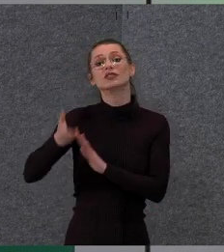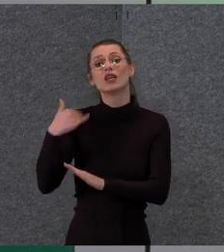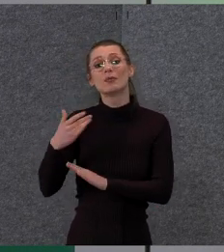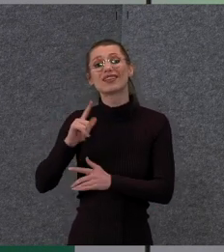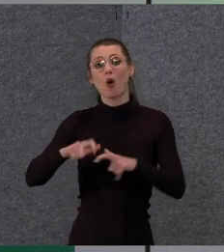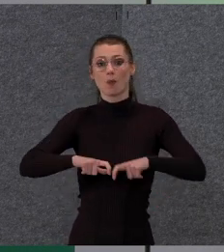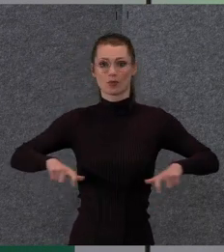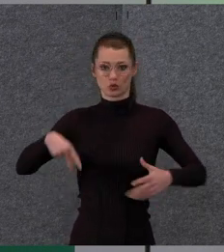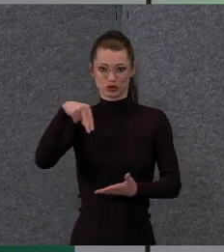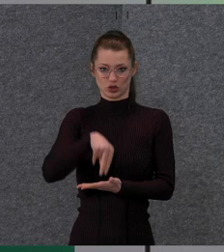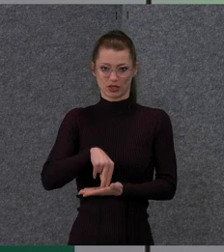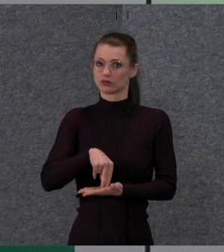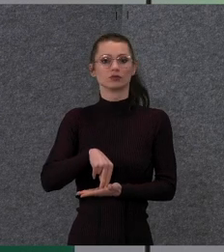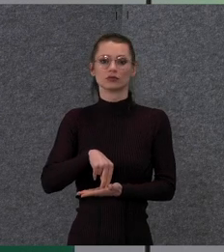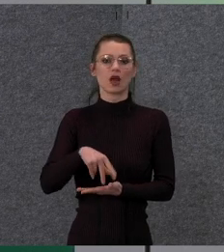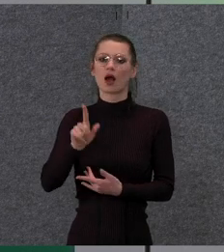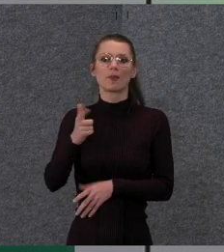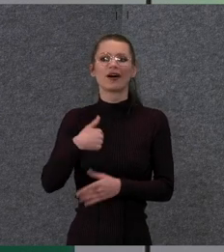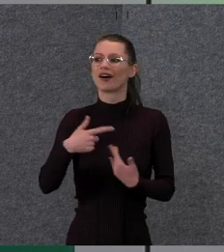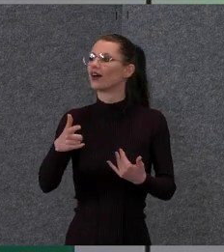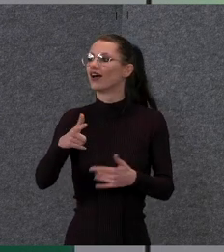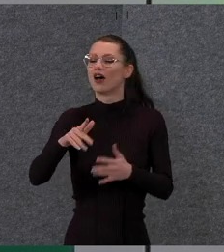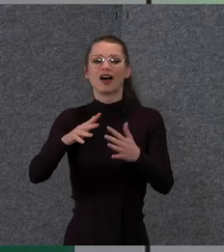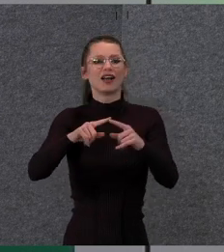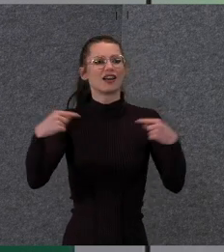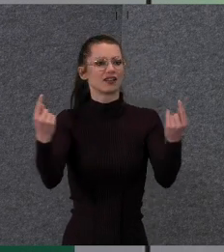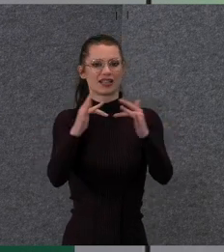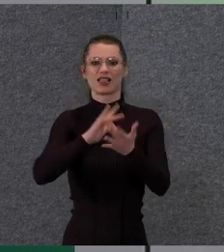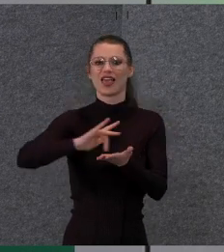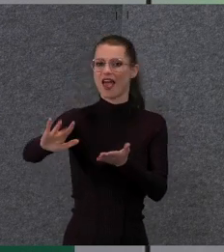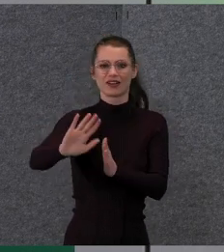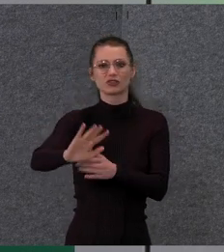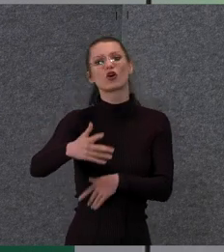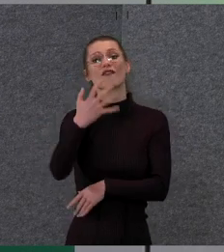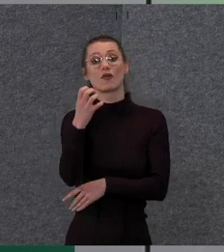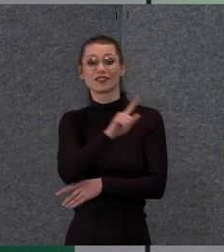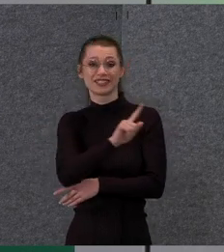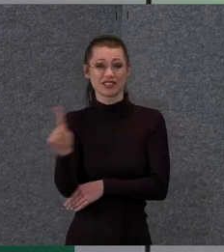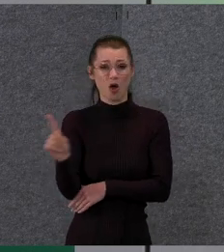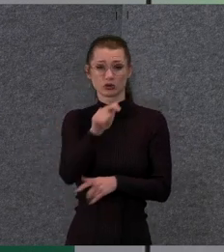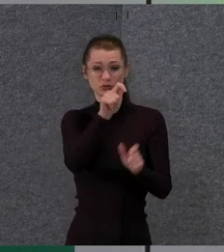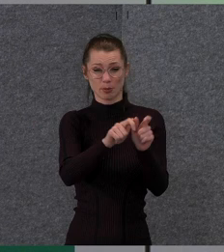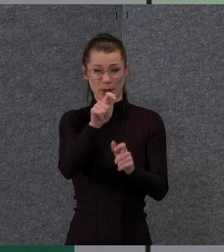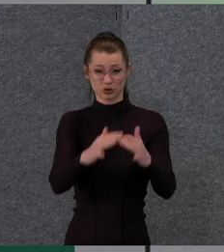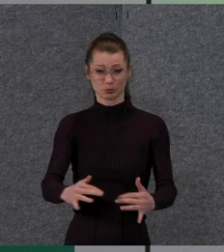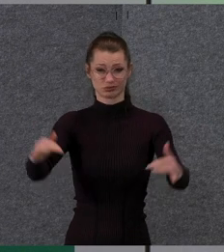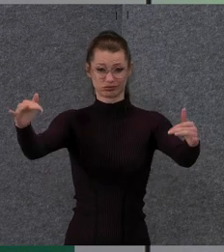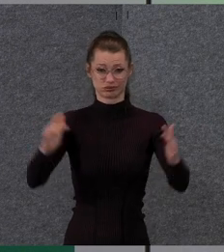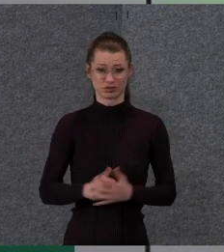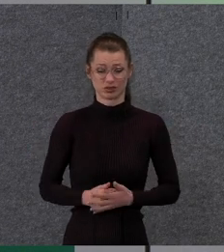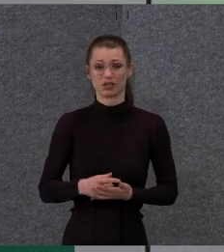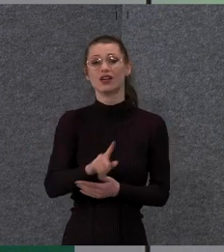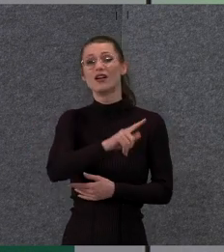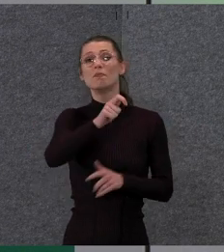Bühne stand, aber nicht vor einem fast leeren Saal, sondern vor 50.000 Menschen, vor Menschen bis